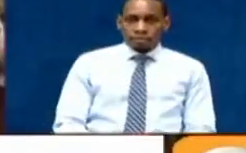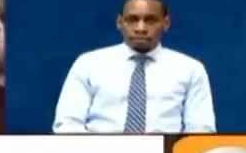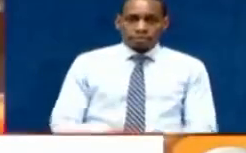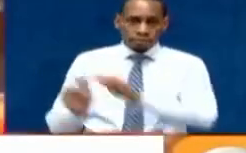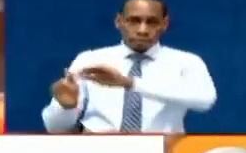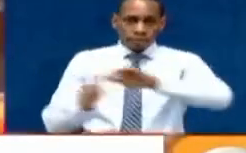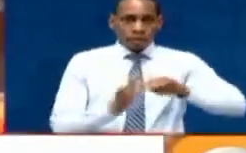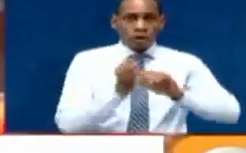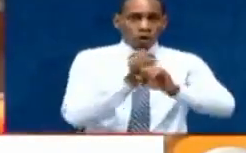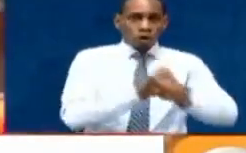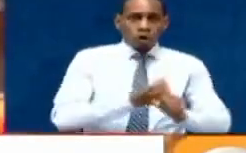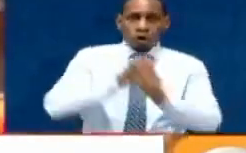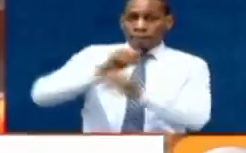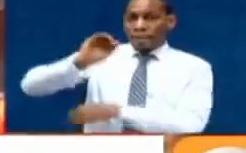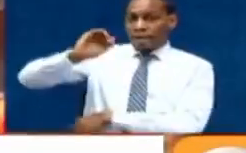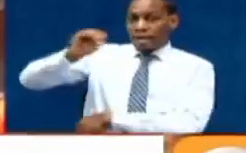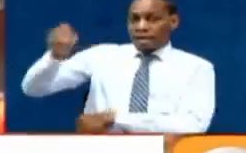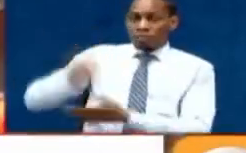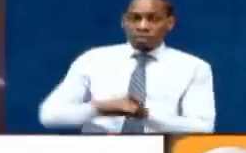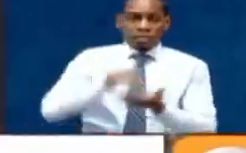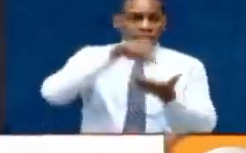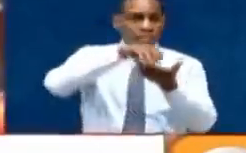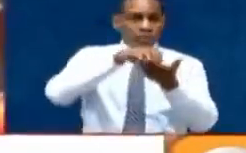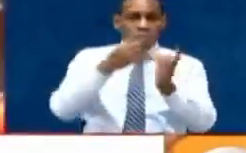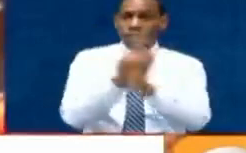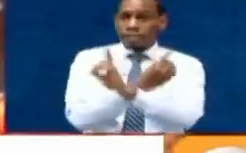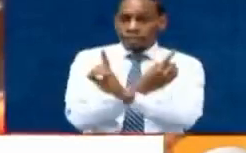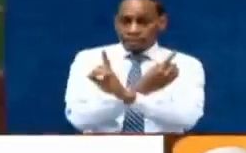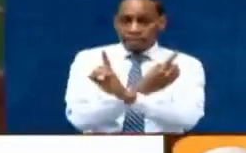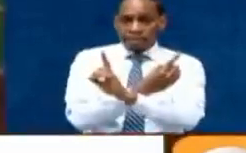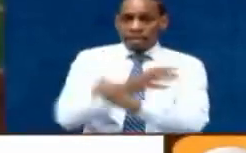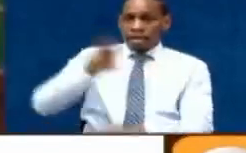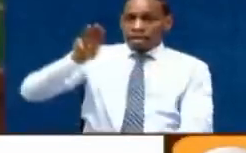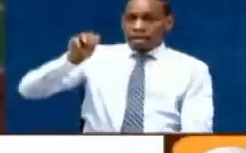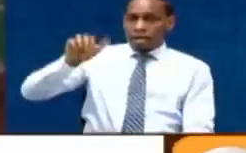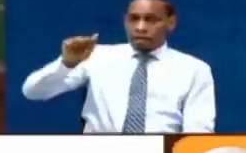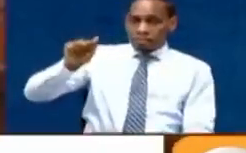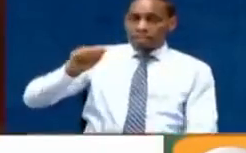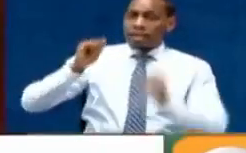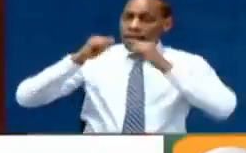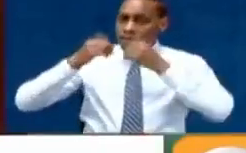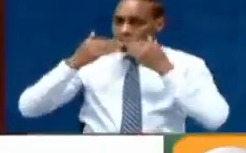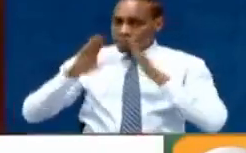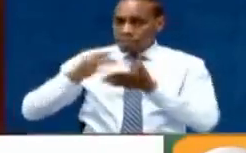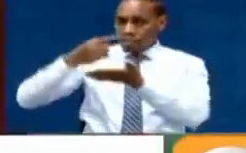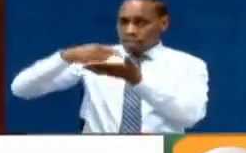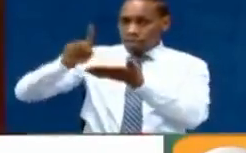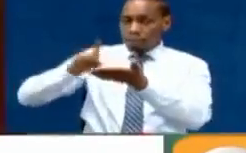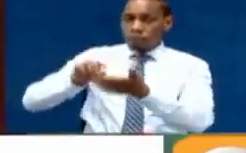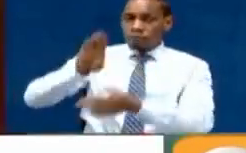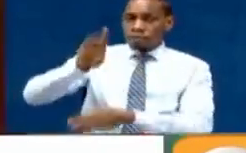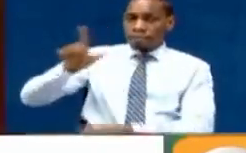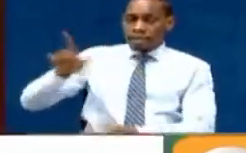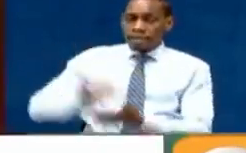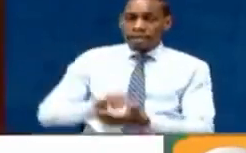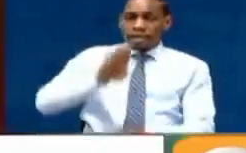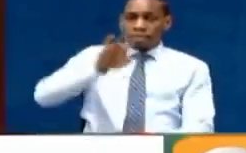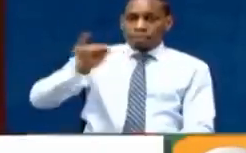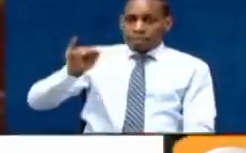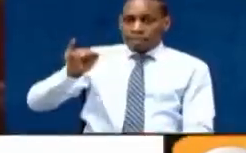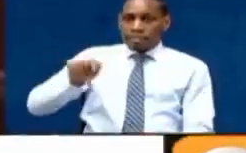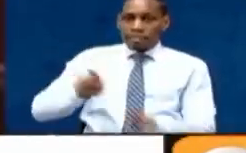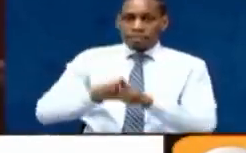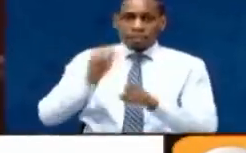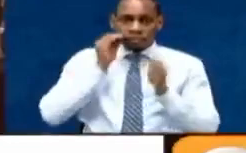Katika kaunti ya Homa Bay, hata hivyo, mambo yalikuwa tofauti. Wawakilishi wadi wakakubaliana kuidhinisha mswada wa BBI, na